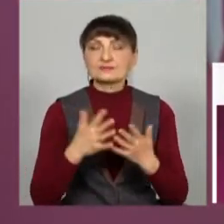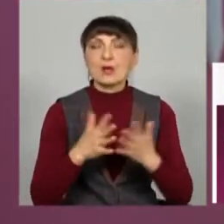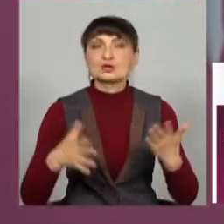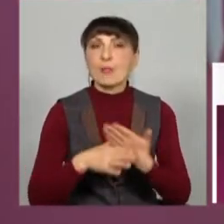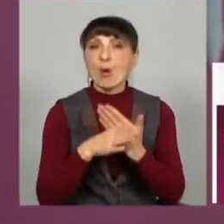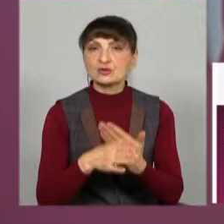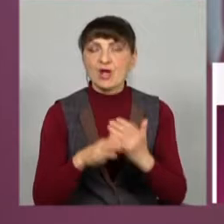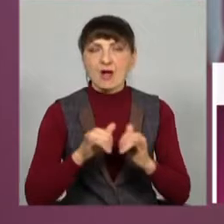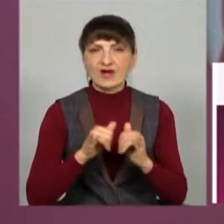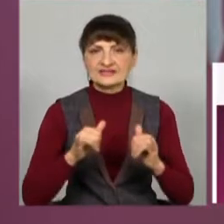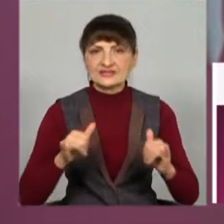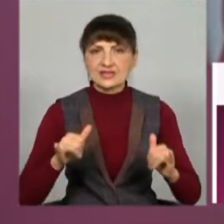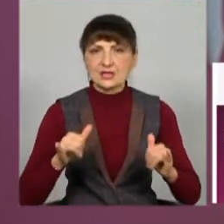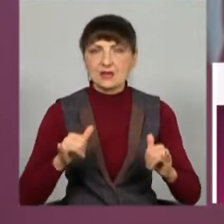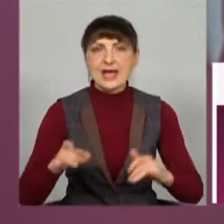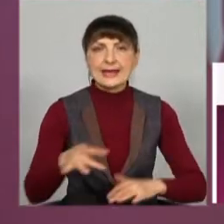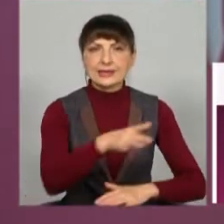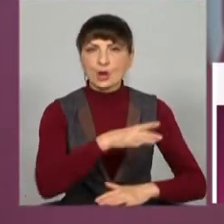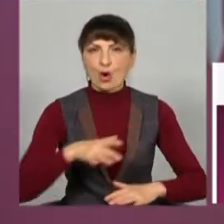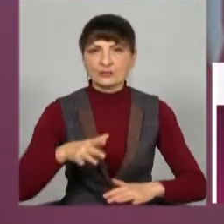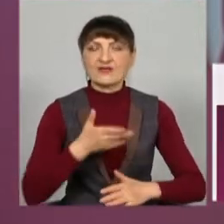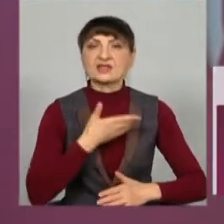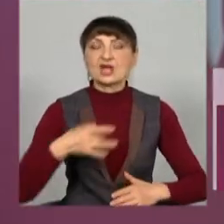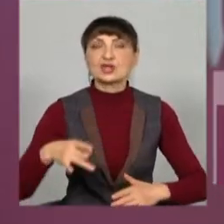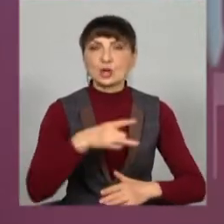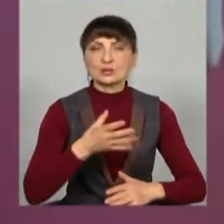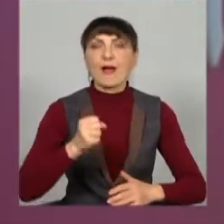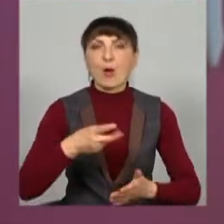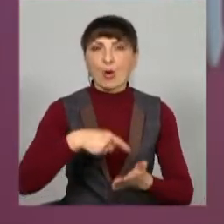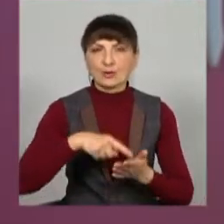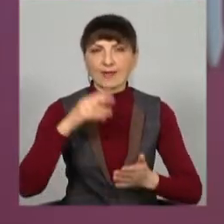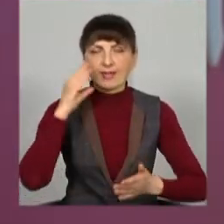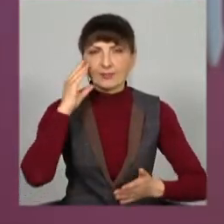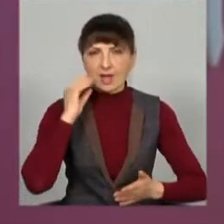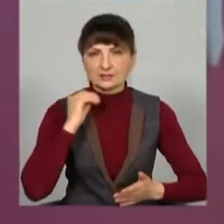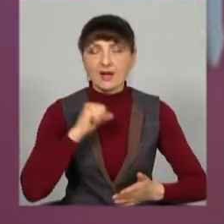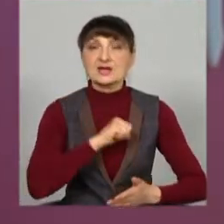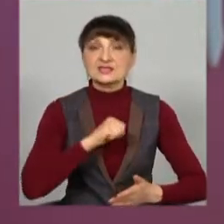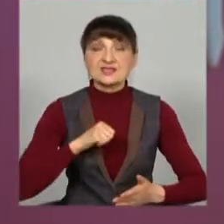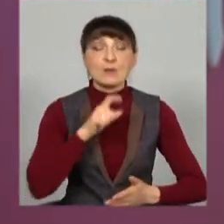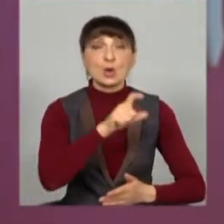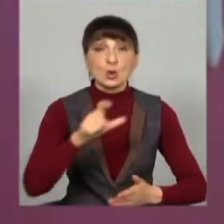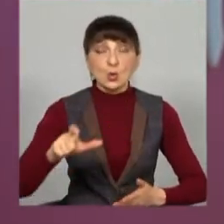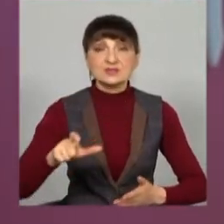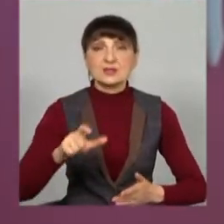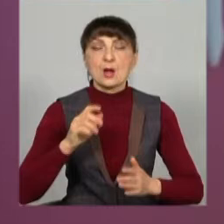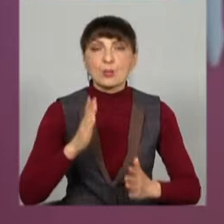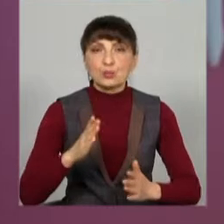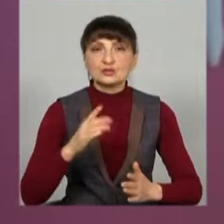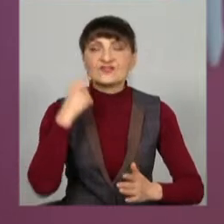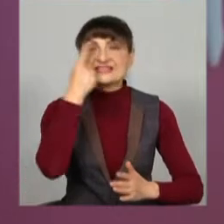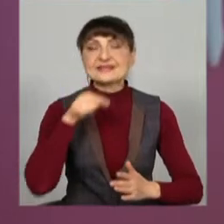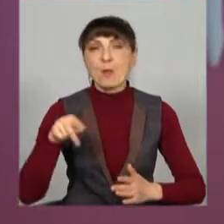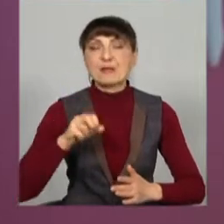толчок в развитии регионов, в частности нашего региона, как город Алматы. То есть сами практически жители города в лице